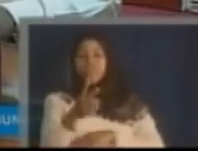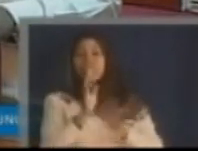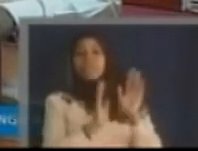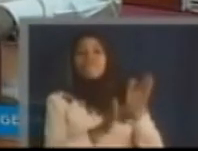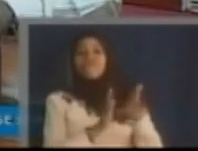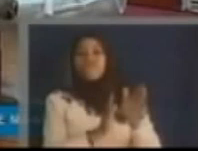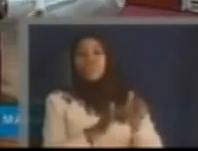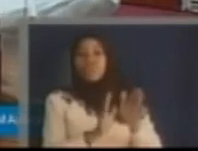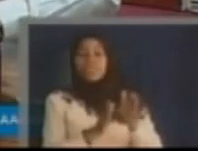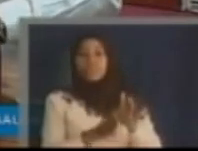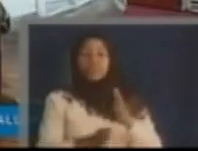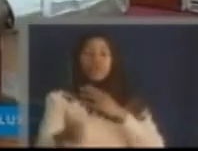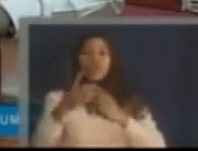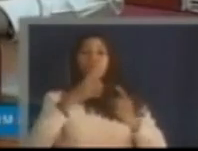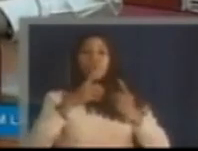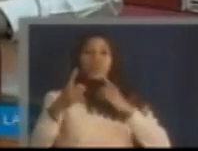kujadili